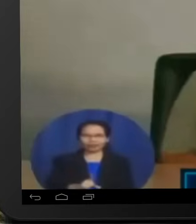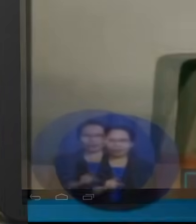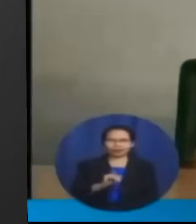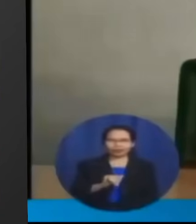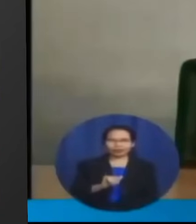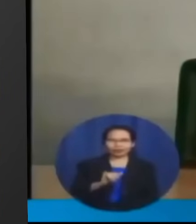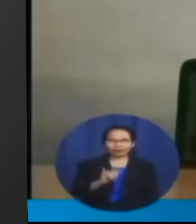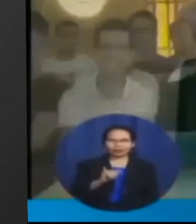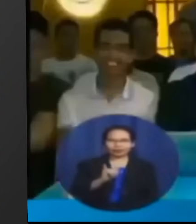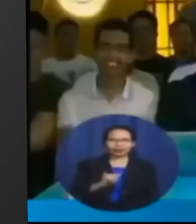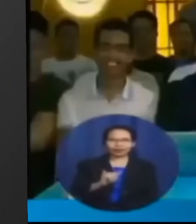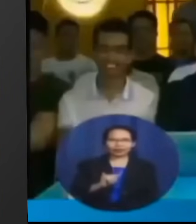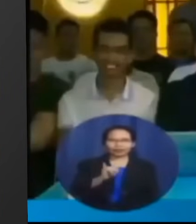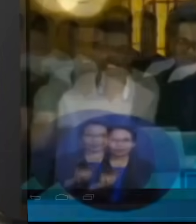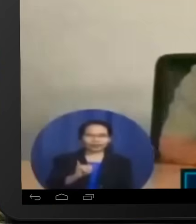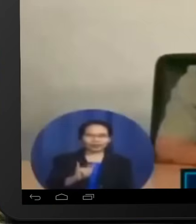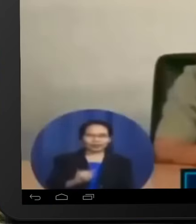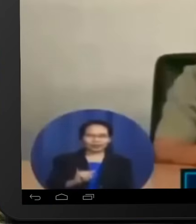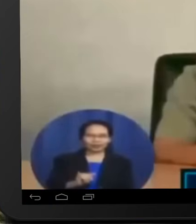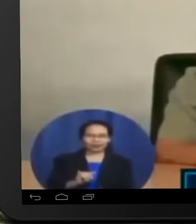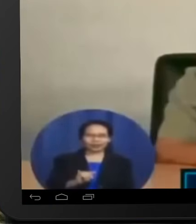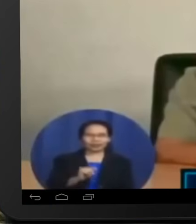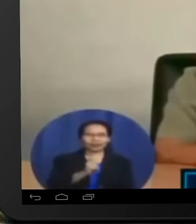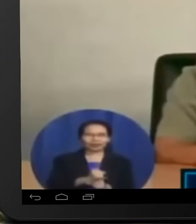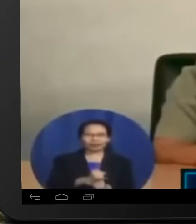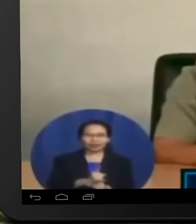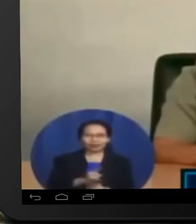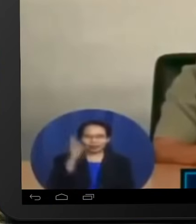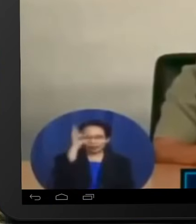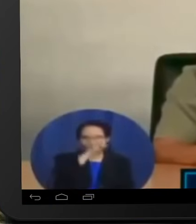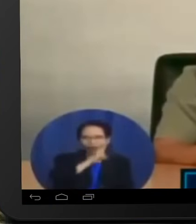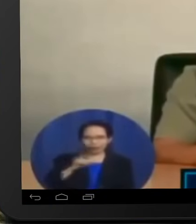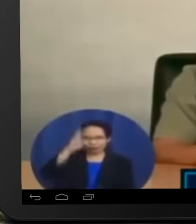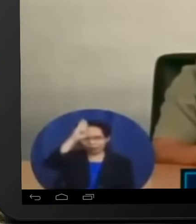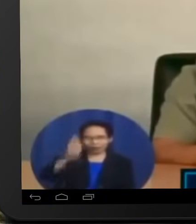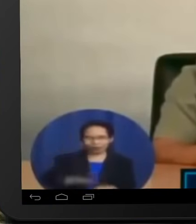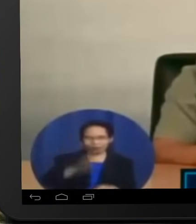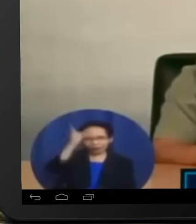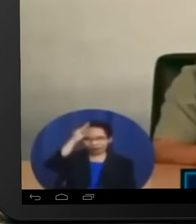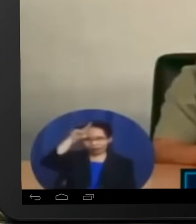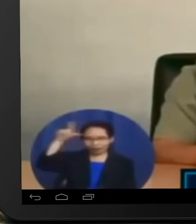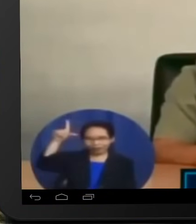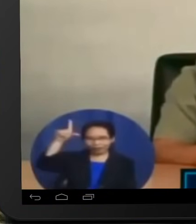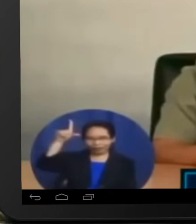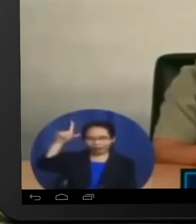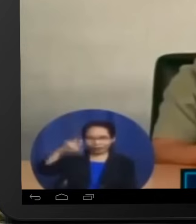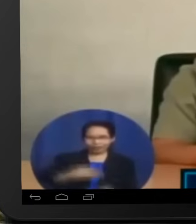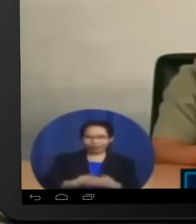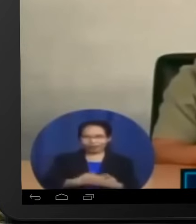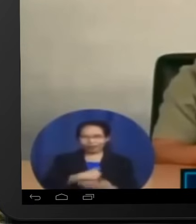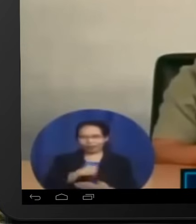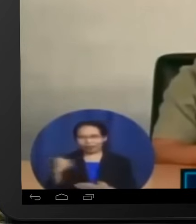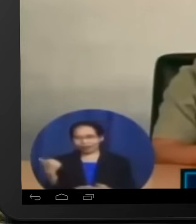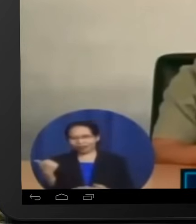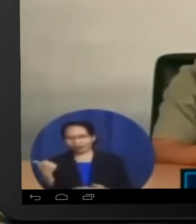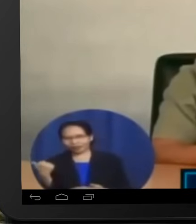Ay, opo naman, Pad Eli. Talaga namang guwapo naman talaga si kapatid na Daniel. Itabi mo pa siya doon sa ibang